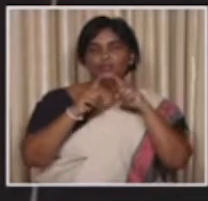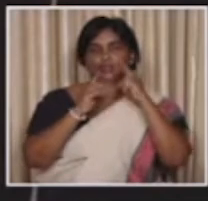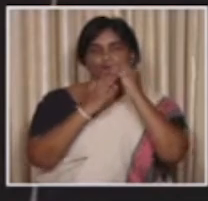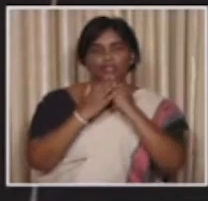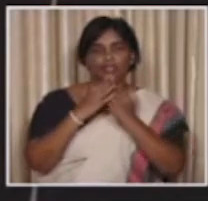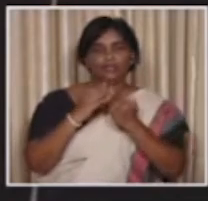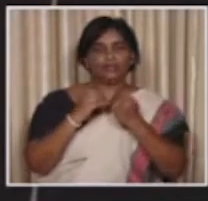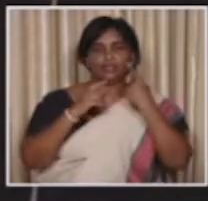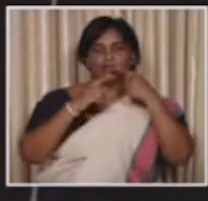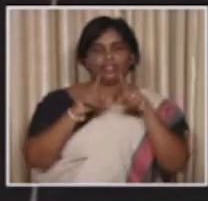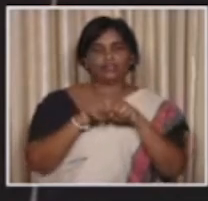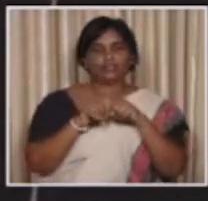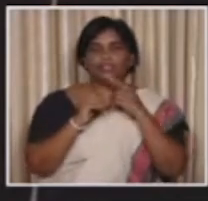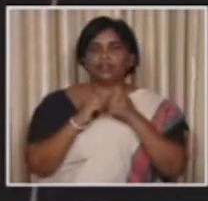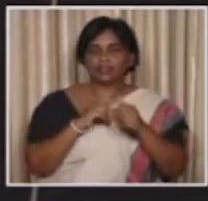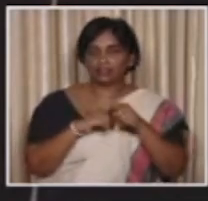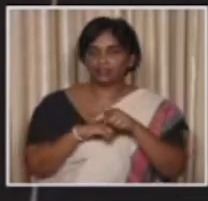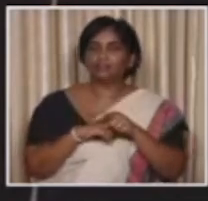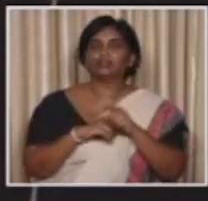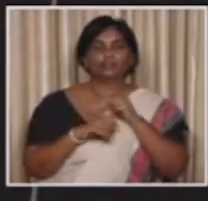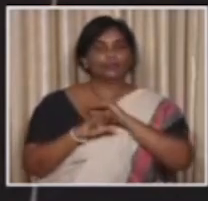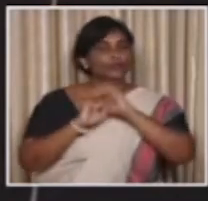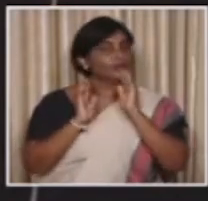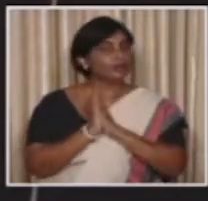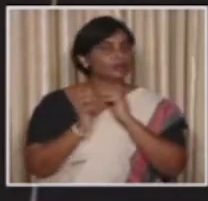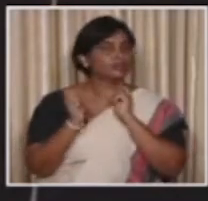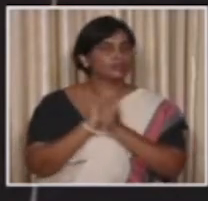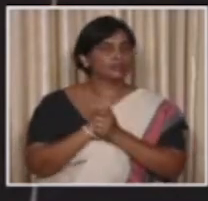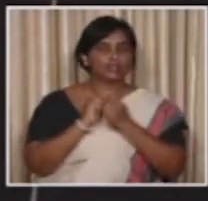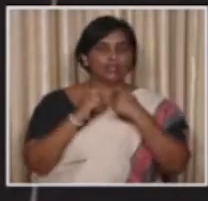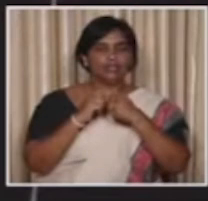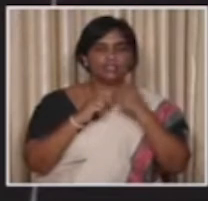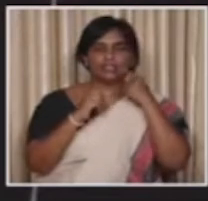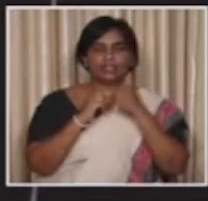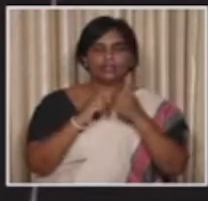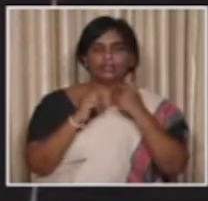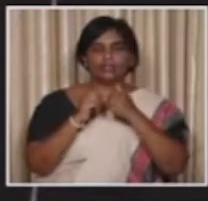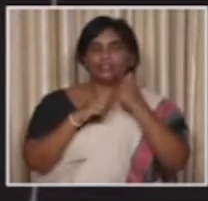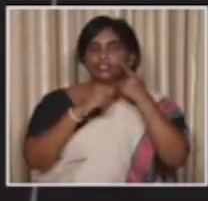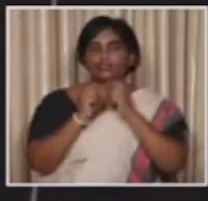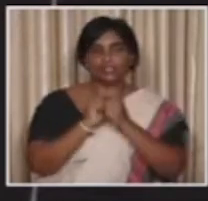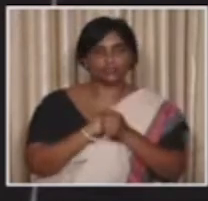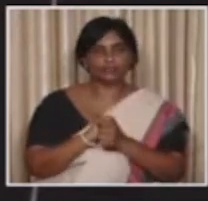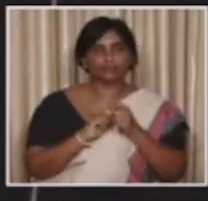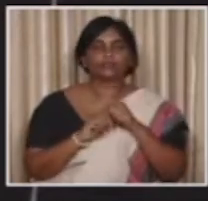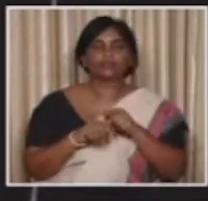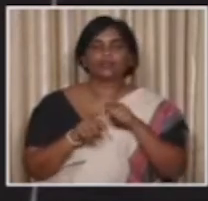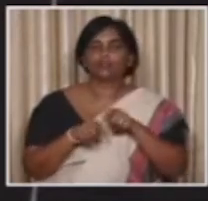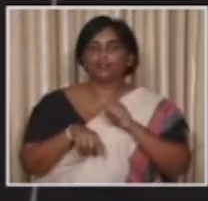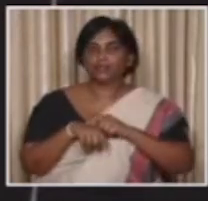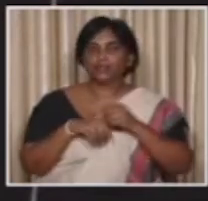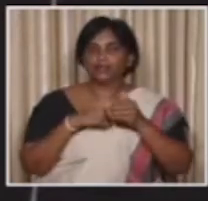ගිහිල්ලා මිනිස්සු පෝලිං යුග ඒ සියල්ල වෙනස් කරලා වසරකුත් මාස 3ක් වගේ කෙටි කාලයක්